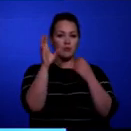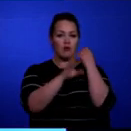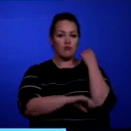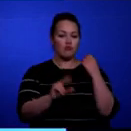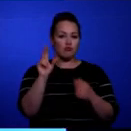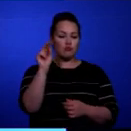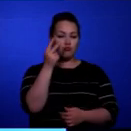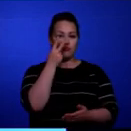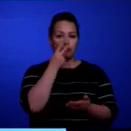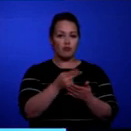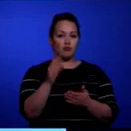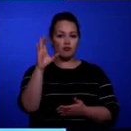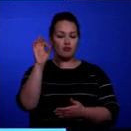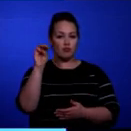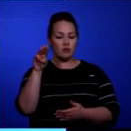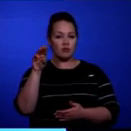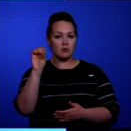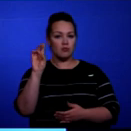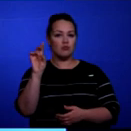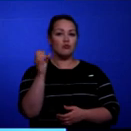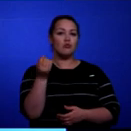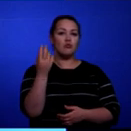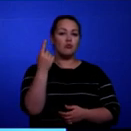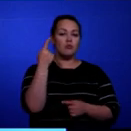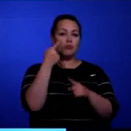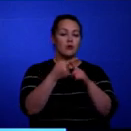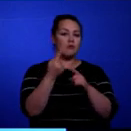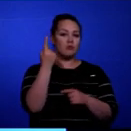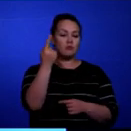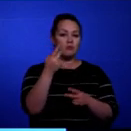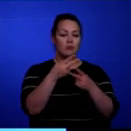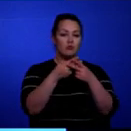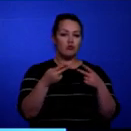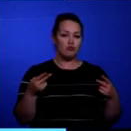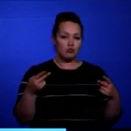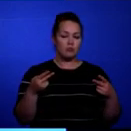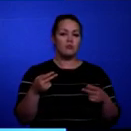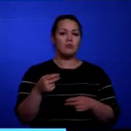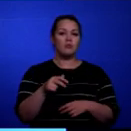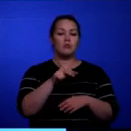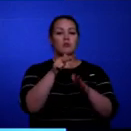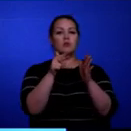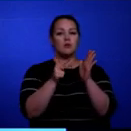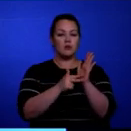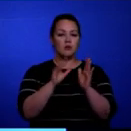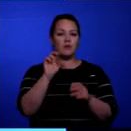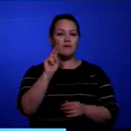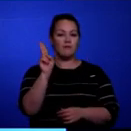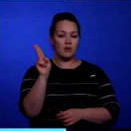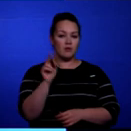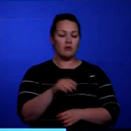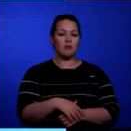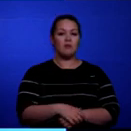на количество сотен прибавляю к нему единицу получается провели тринадцатый век ну и